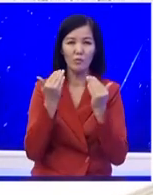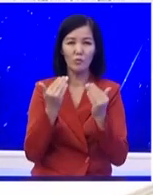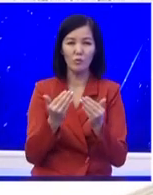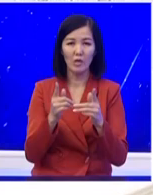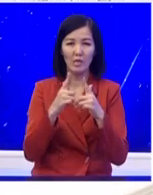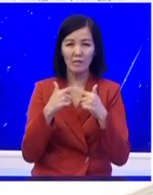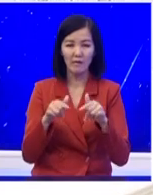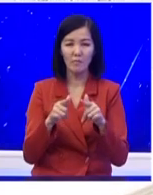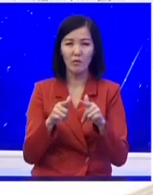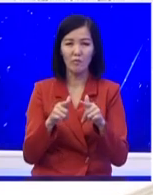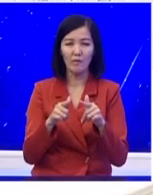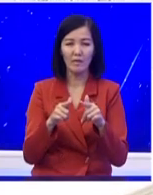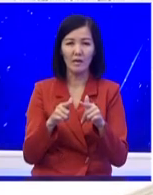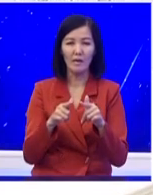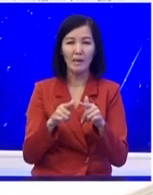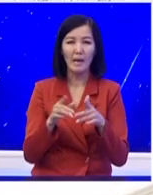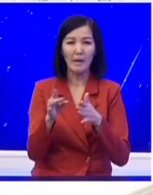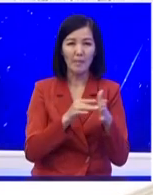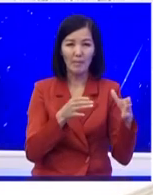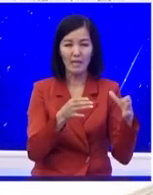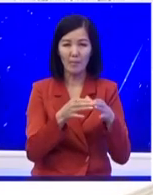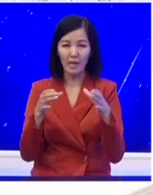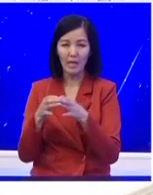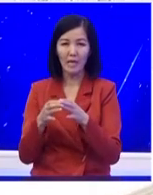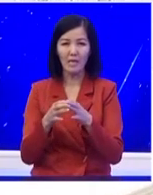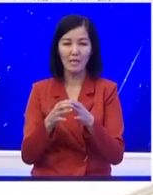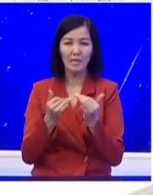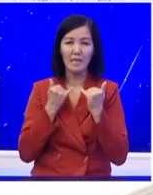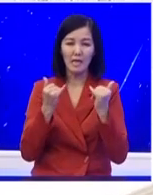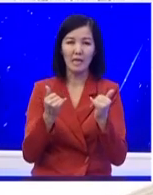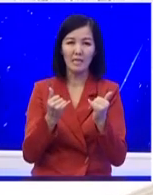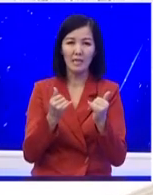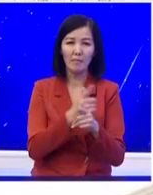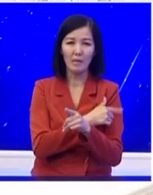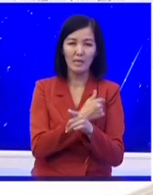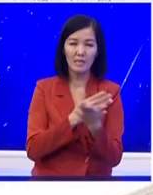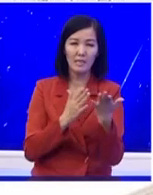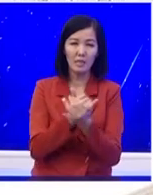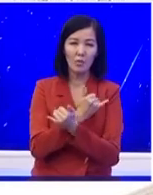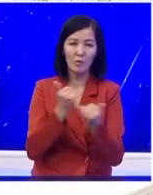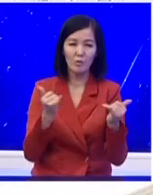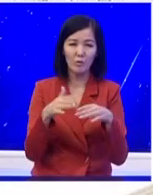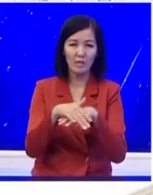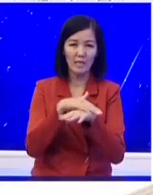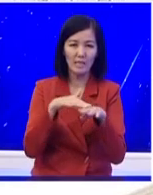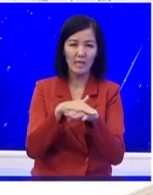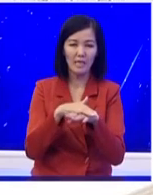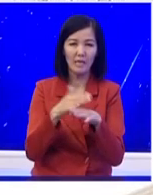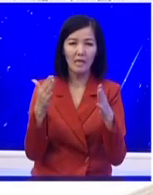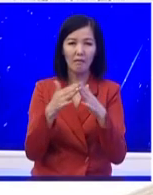сформировано 400 универсальных мобильных бригад для оказания комплекса медицинских услуг населению на